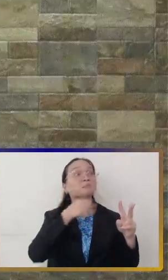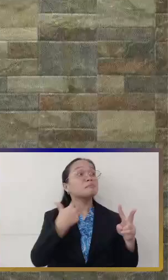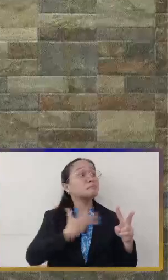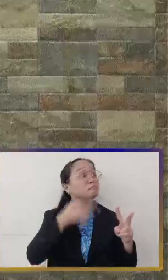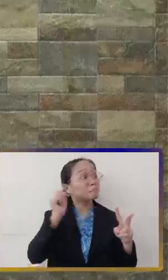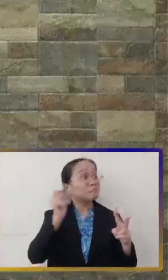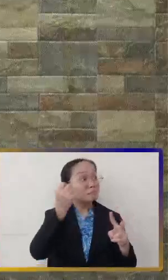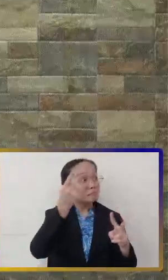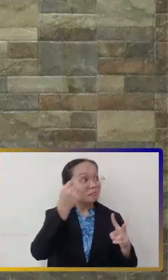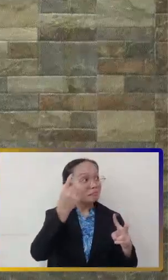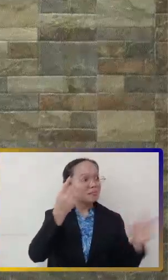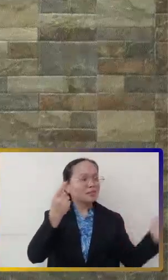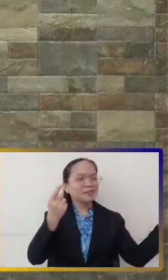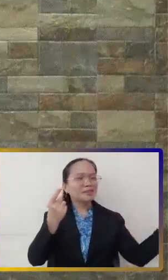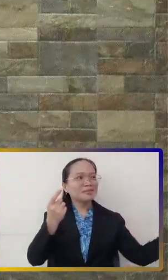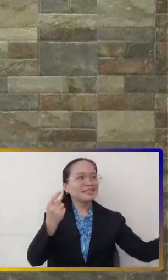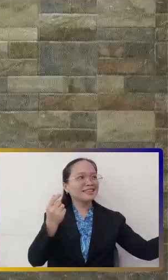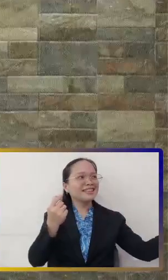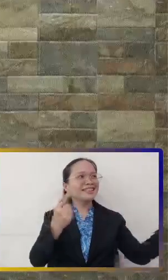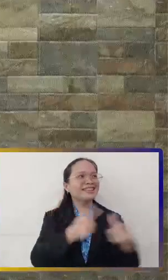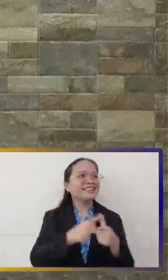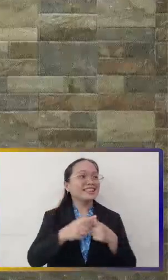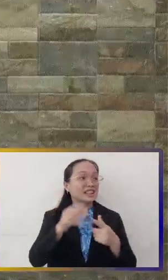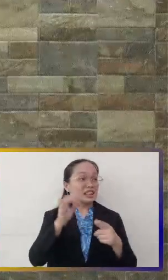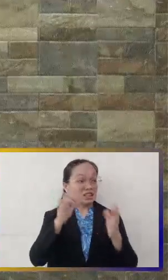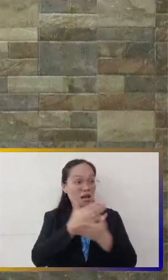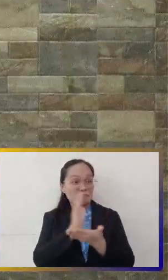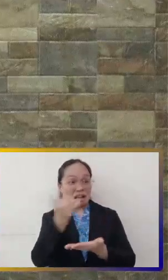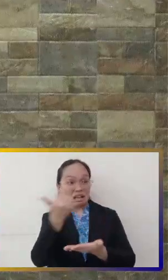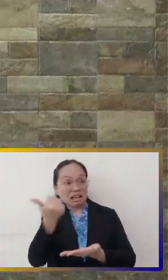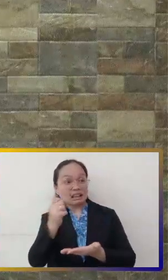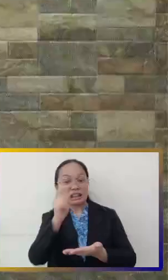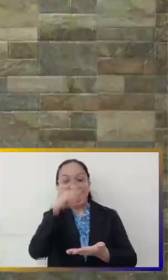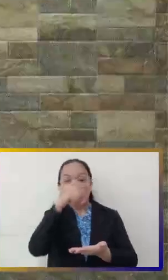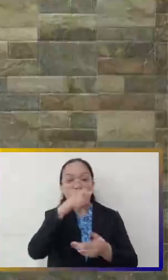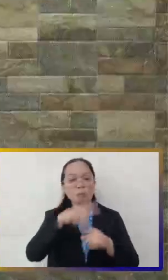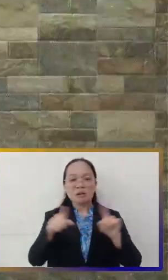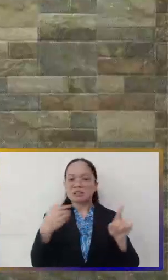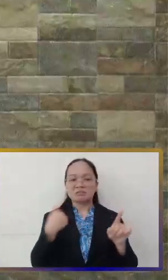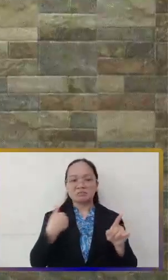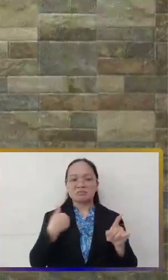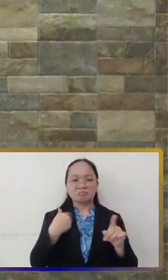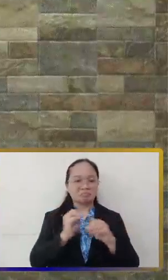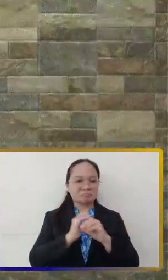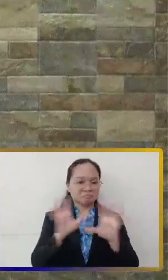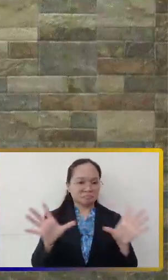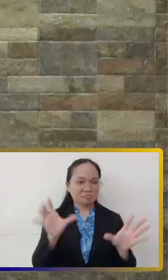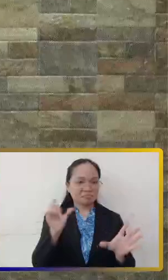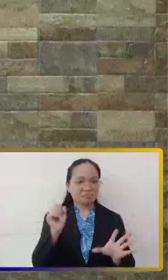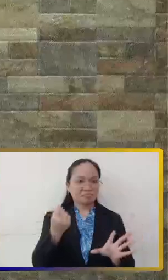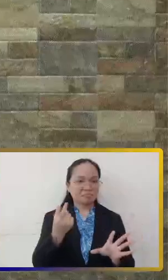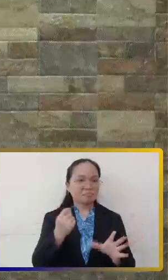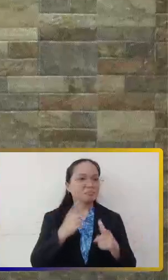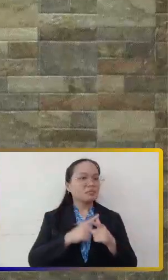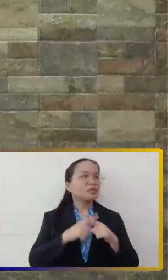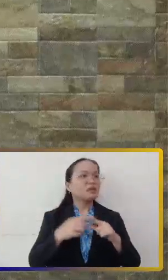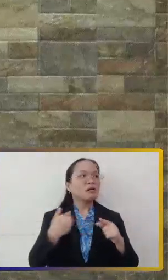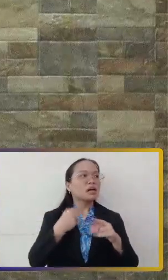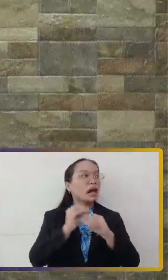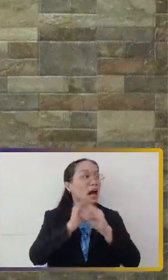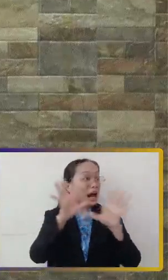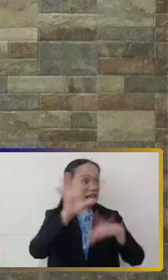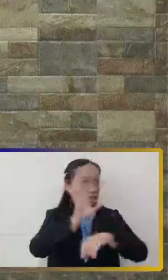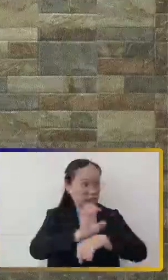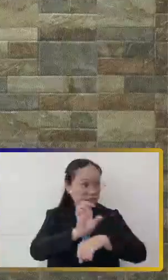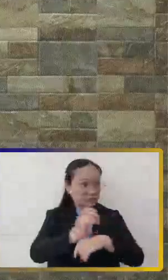ho, sinasabi sa Tagalog, malabo pa rin. No? So, mas klarado pa sa English, mga kapatid.